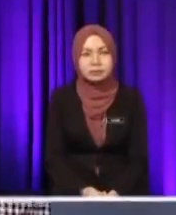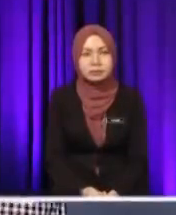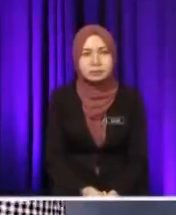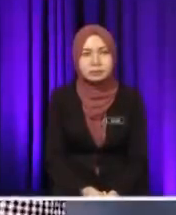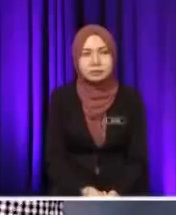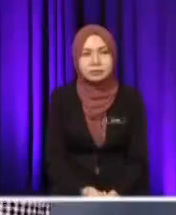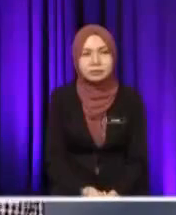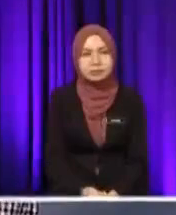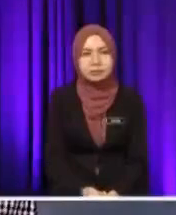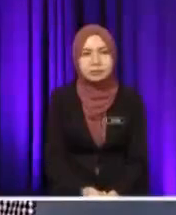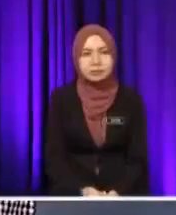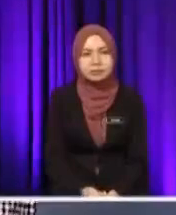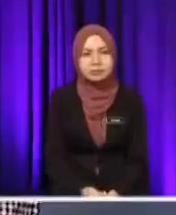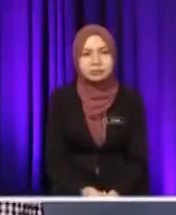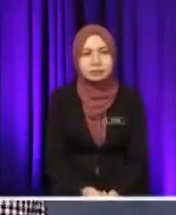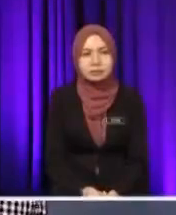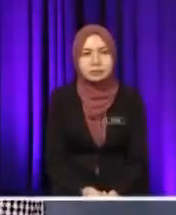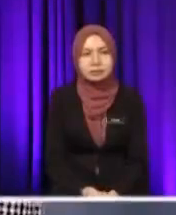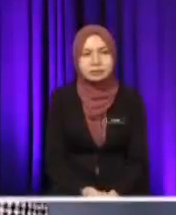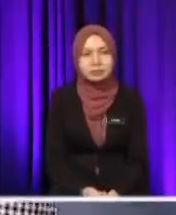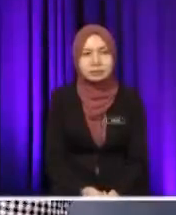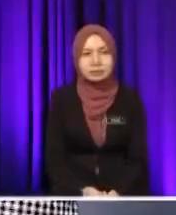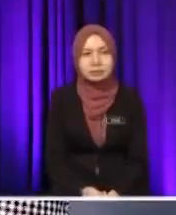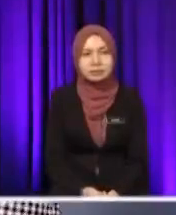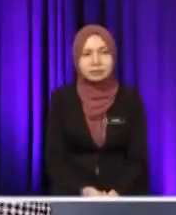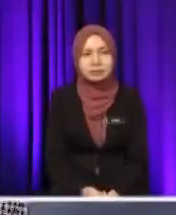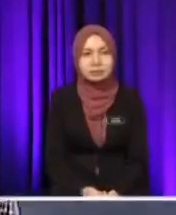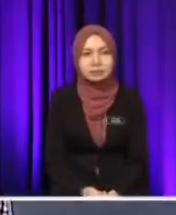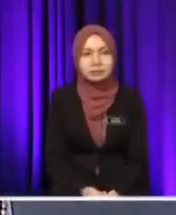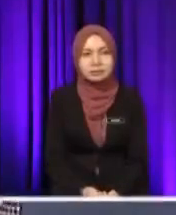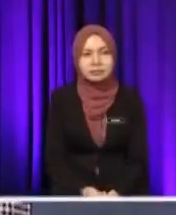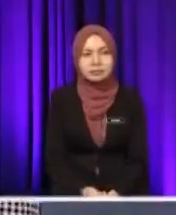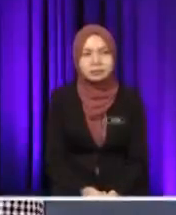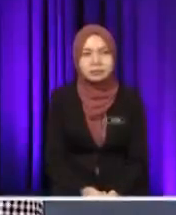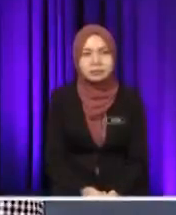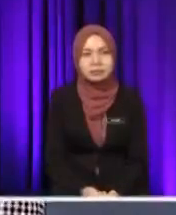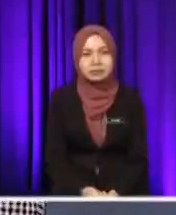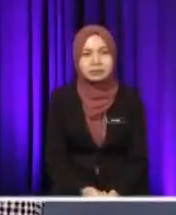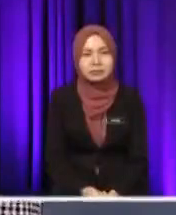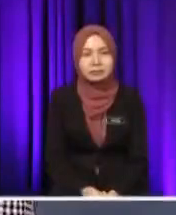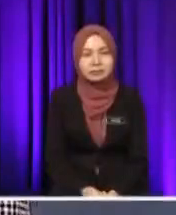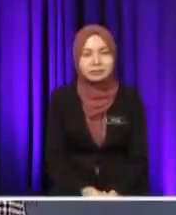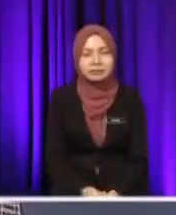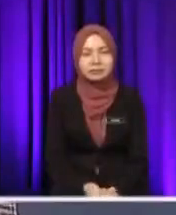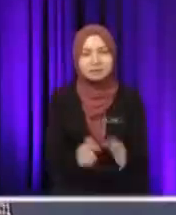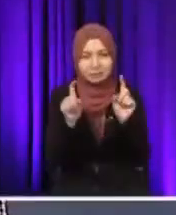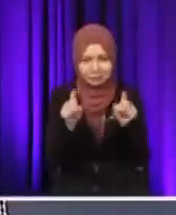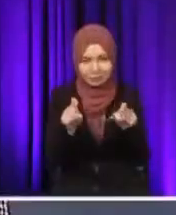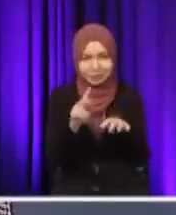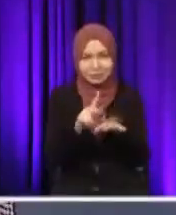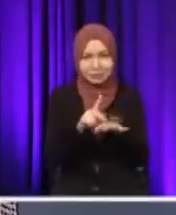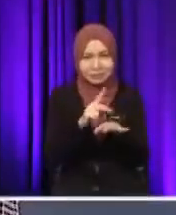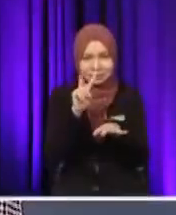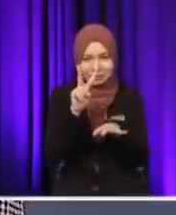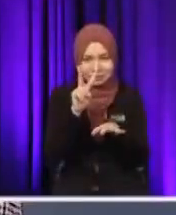tangan je lah. Okey, bahan acuan pertama. Tak boleh. Kena pakai dua tangan. Oh, tak boleh. Kan, cikgu kena pakai dua tangan. Baik. Minta maaf. Saya sahaja uji.